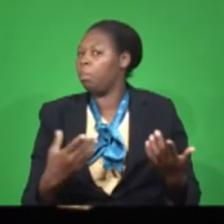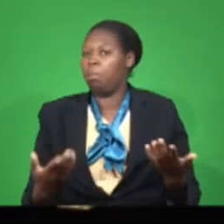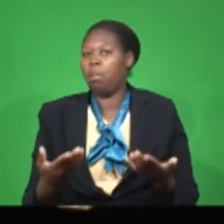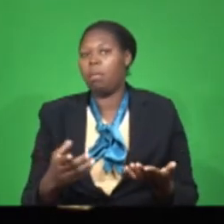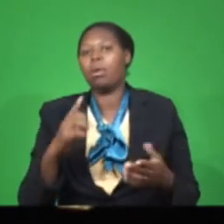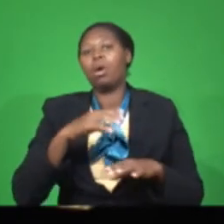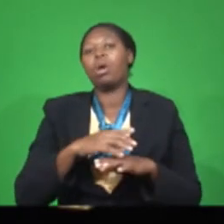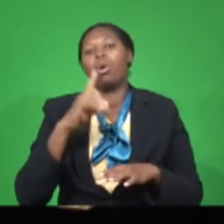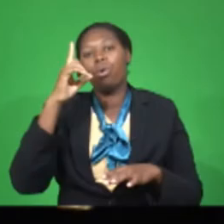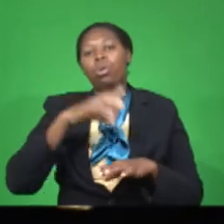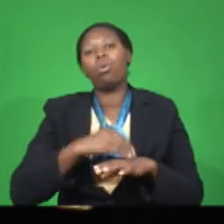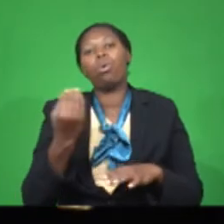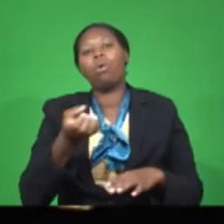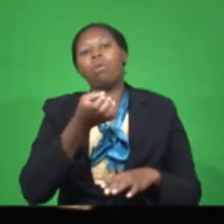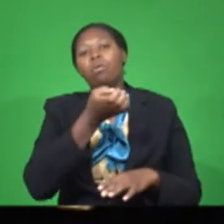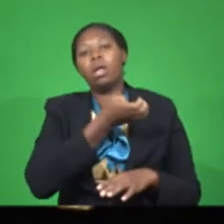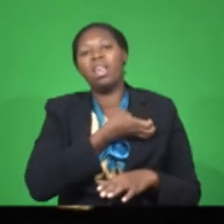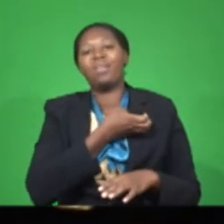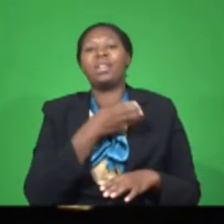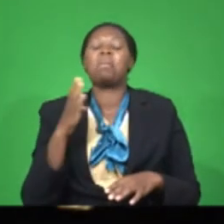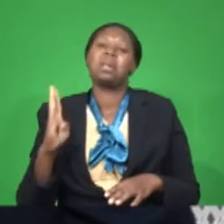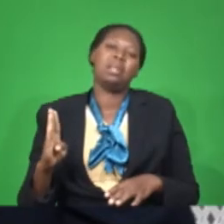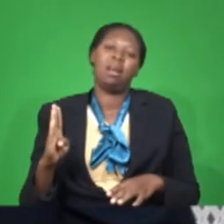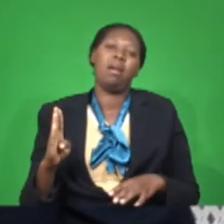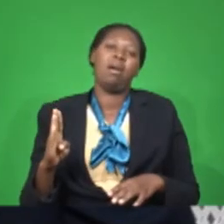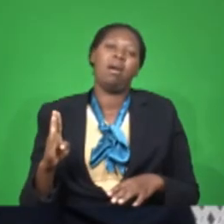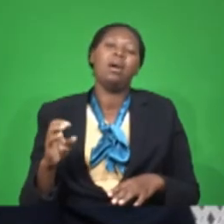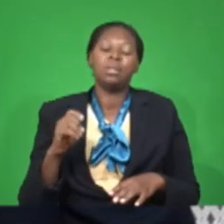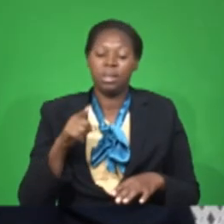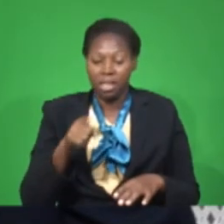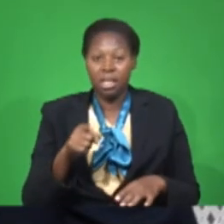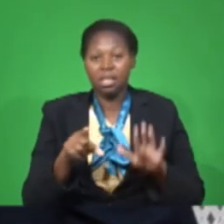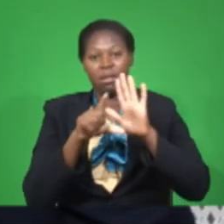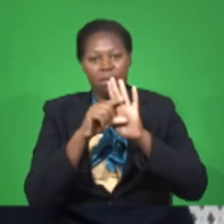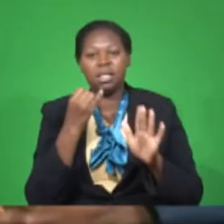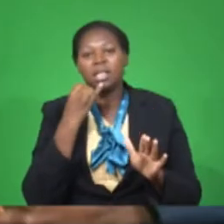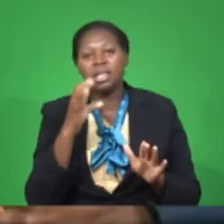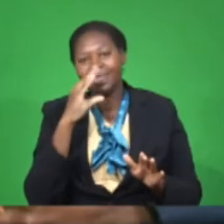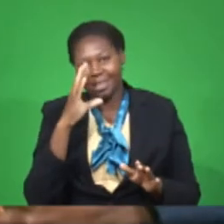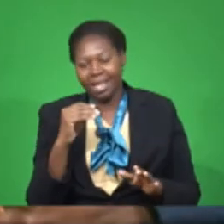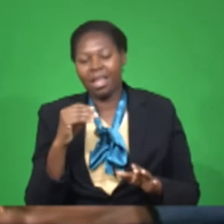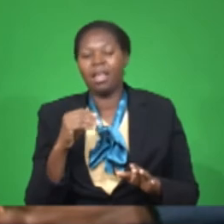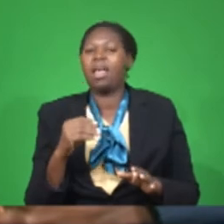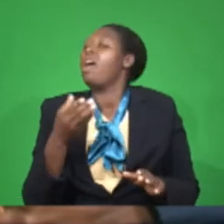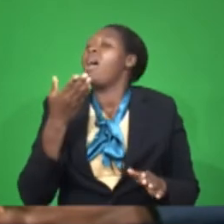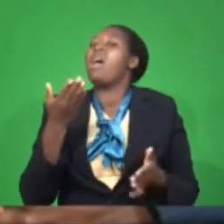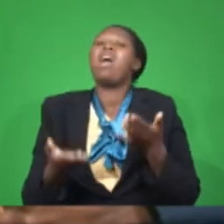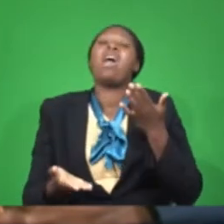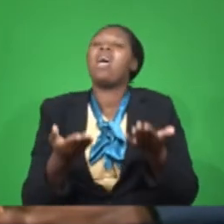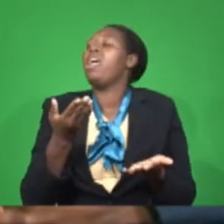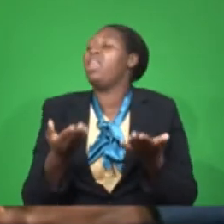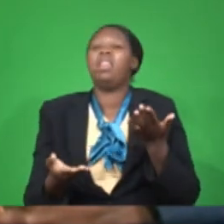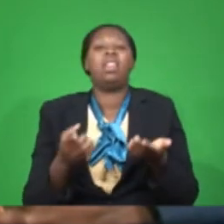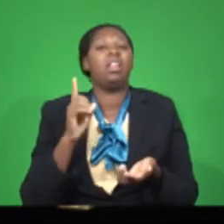vhesi redu riri kuti ani nani. Because we have translated here aivhara. Aivhara tsotsi chaiyo. Anditi